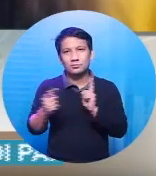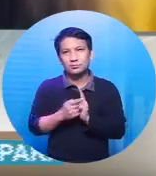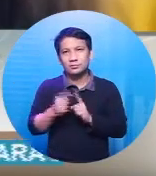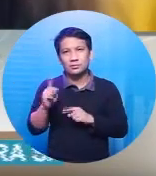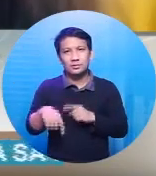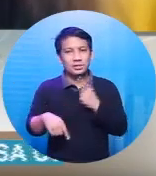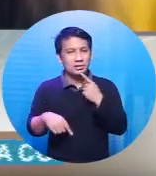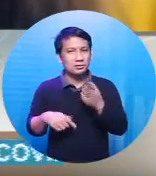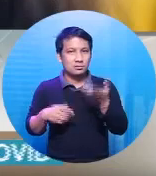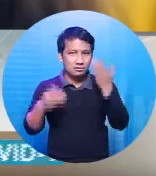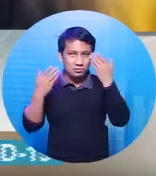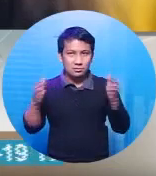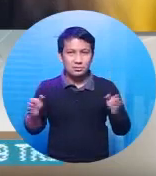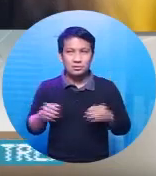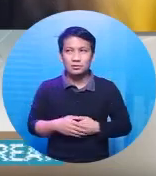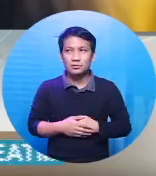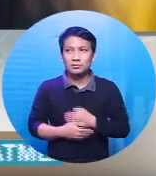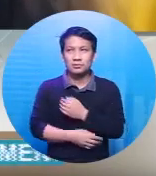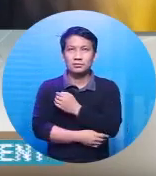And